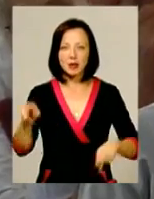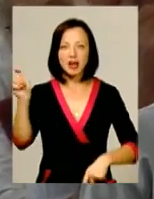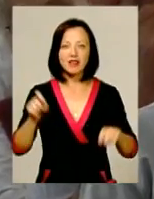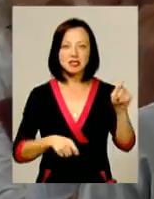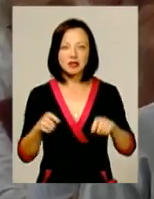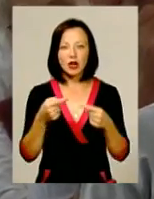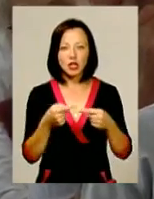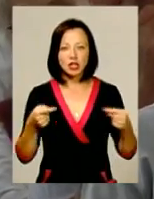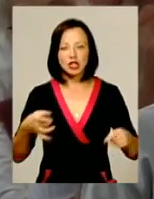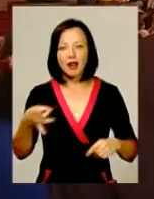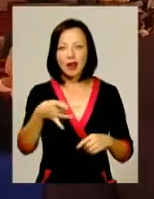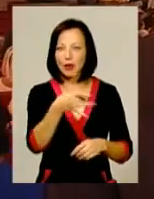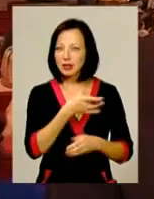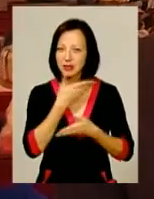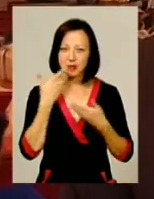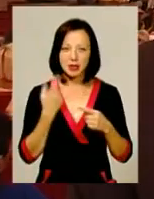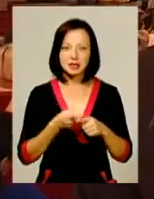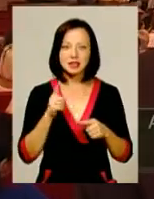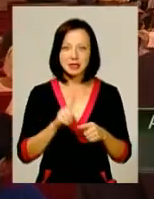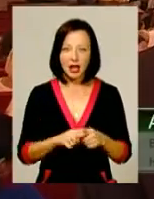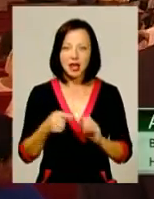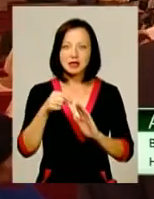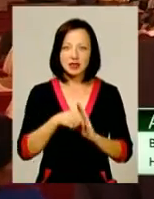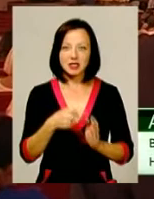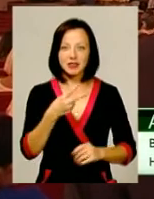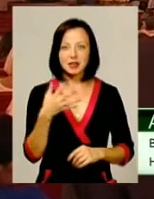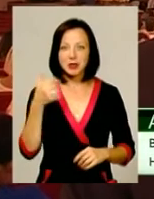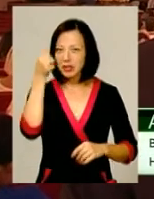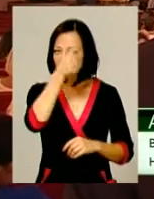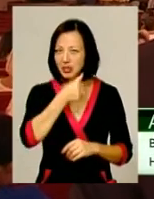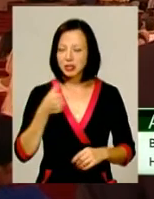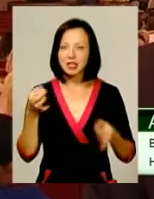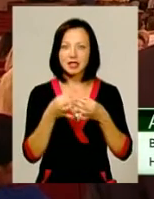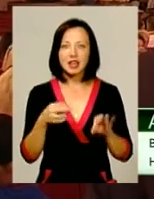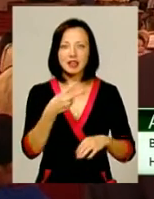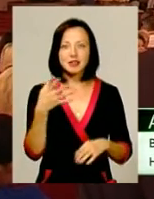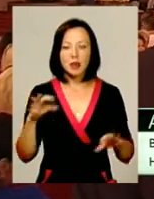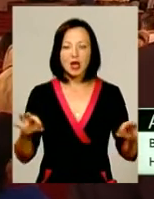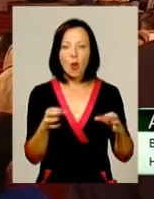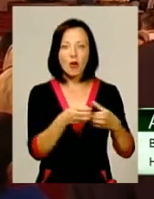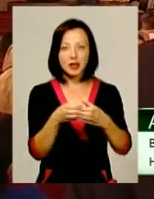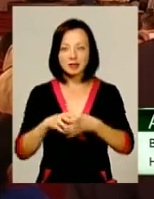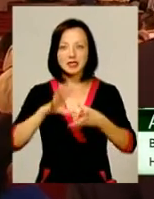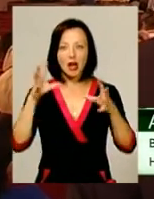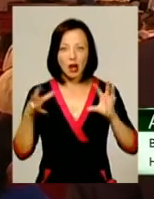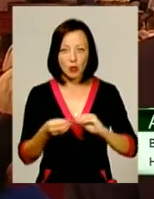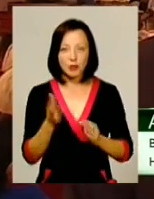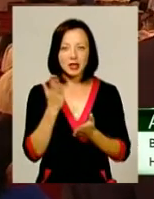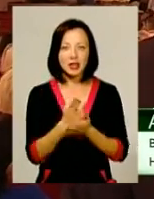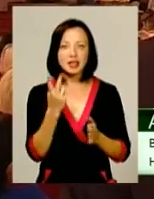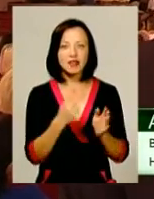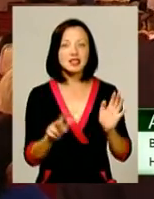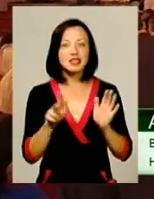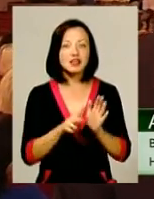фестивалів в інших регіонах немає. Це символічно 25-річчя незалежності, 25 хорів, а загалом у нас є їх